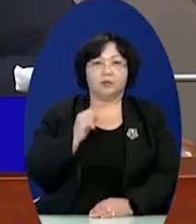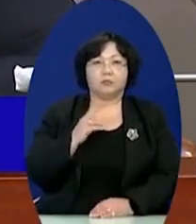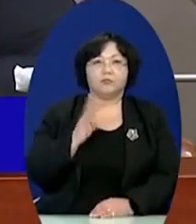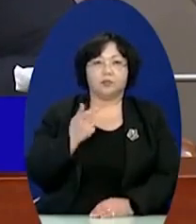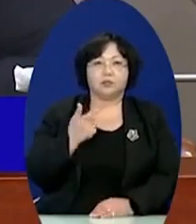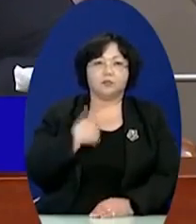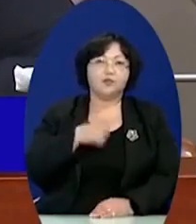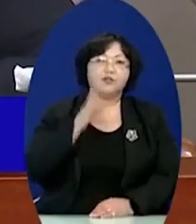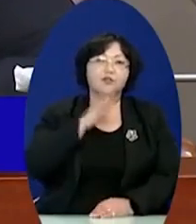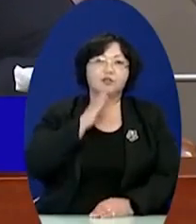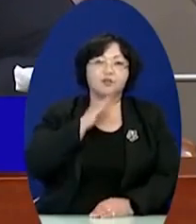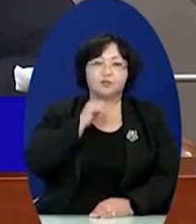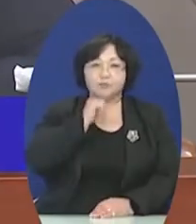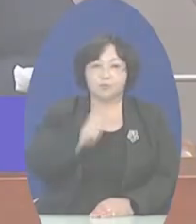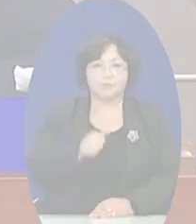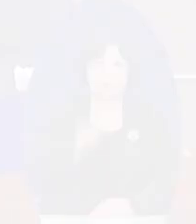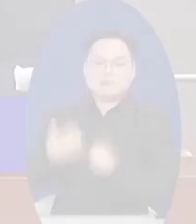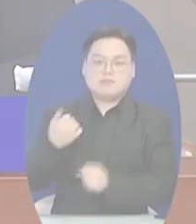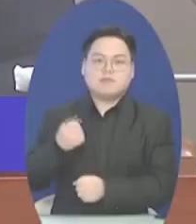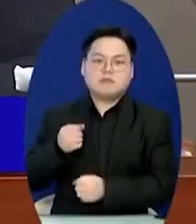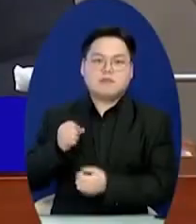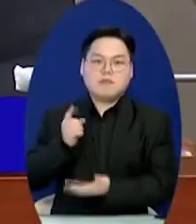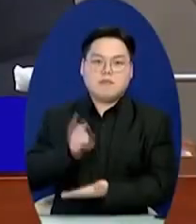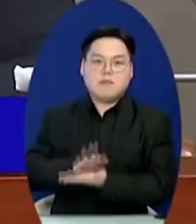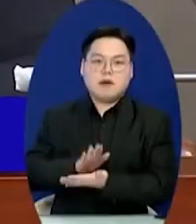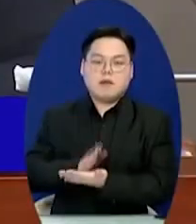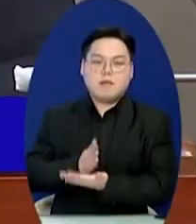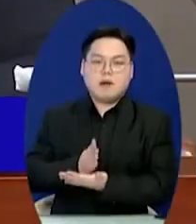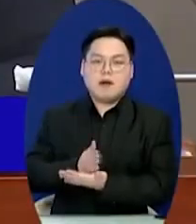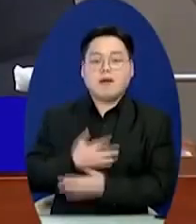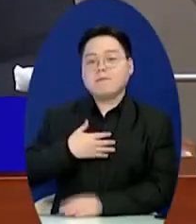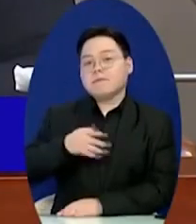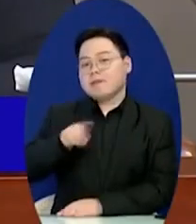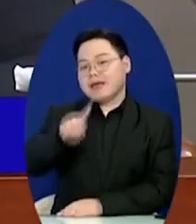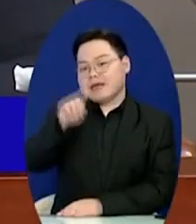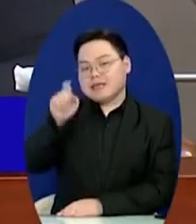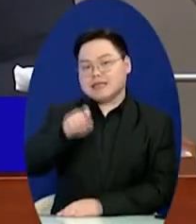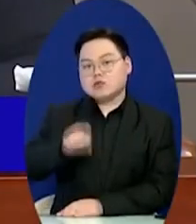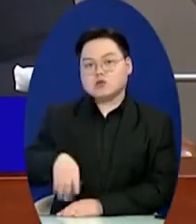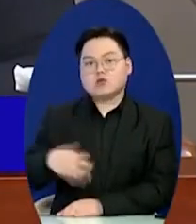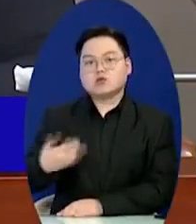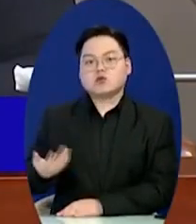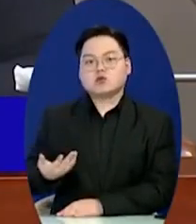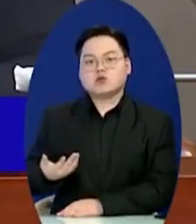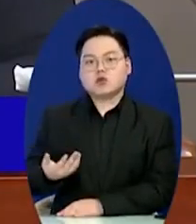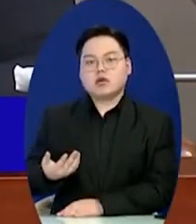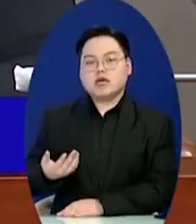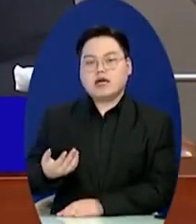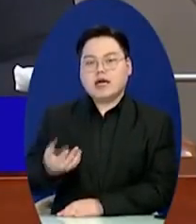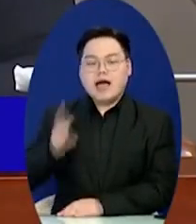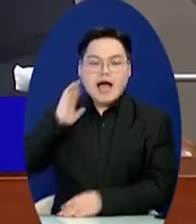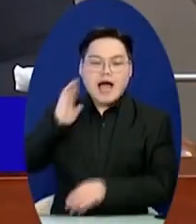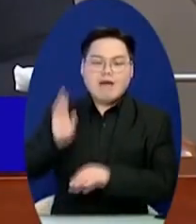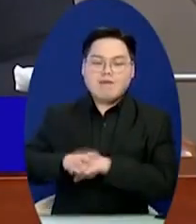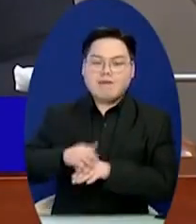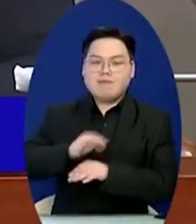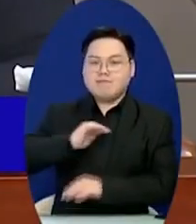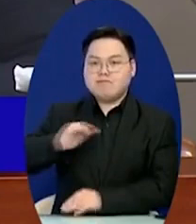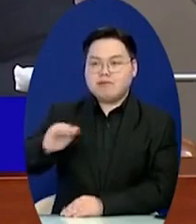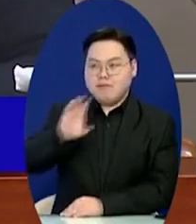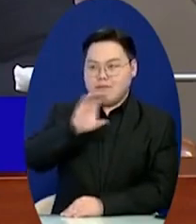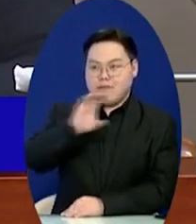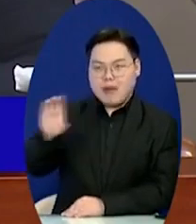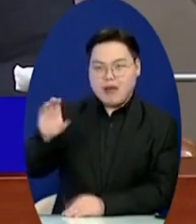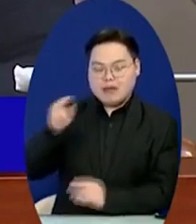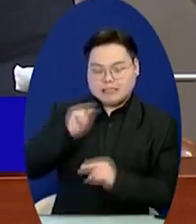ээж биш. Манай ээжийн дүү. За тэгээд энэ асуудлаар бас айлхтад минь цагаас шалгах явцад